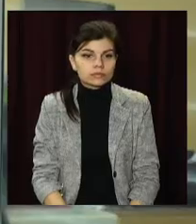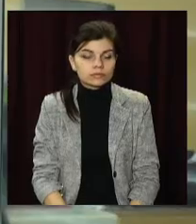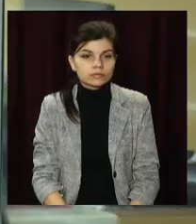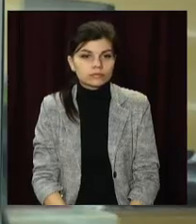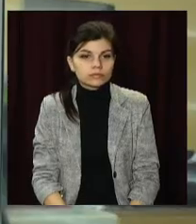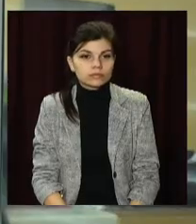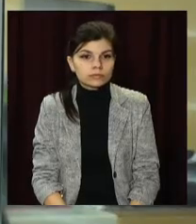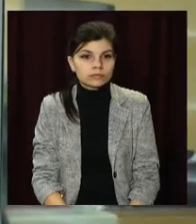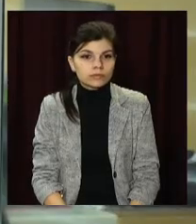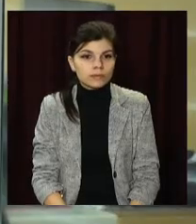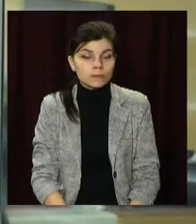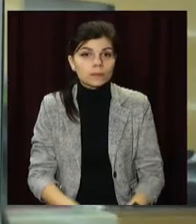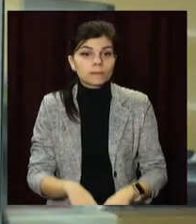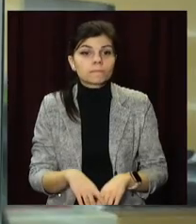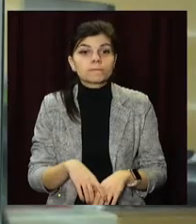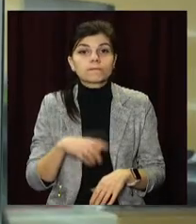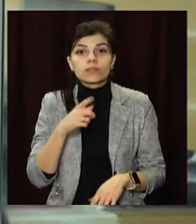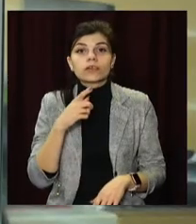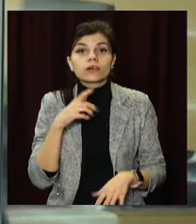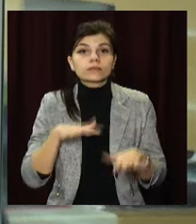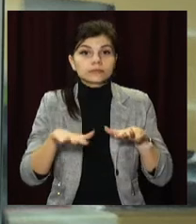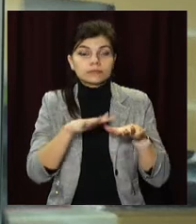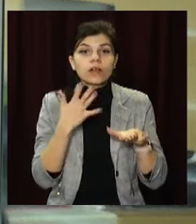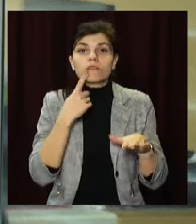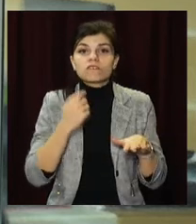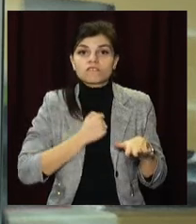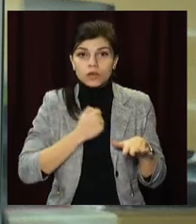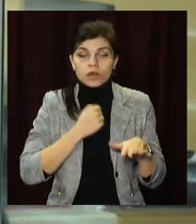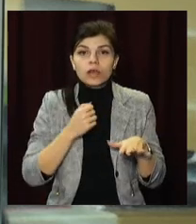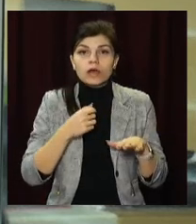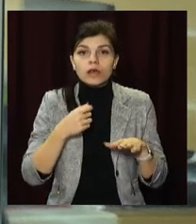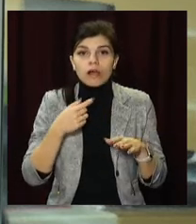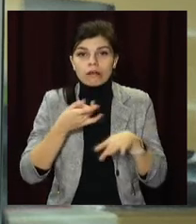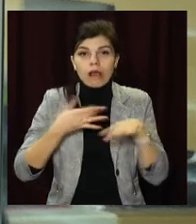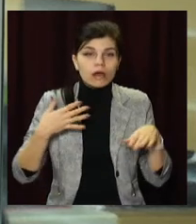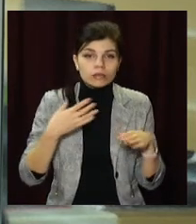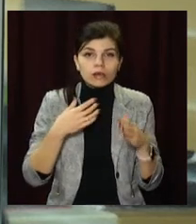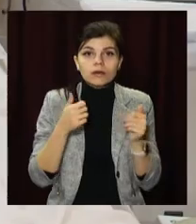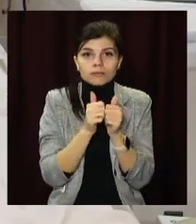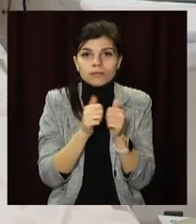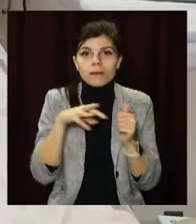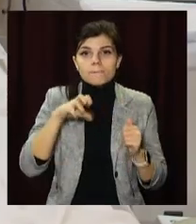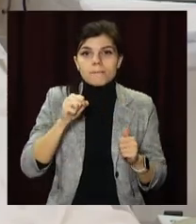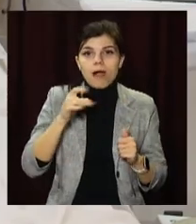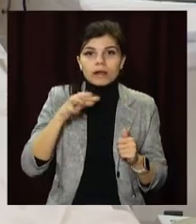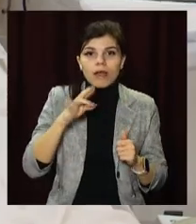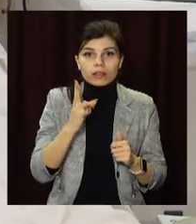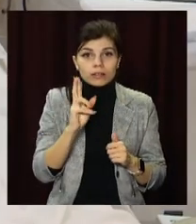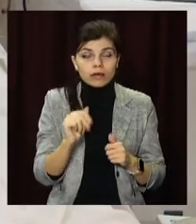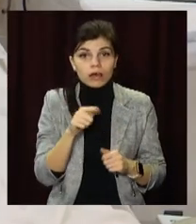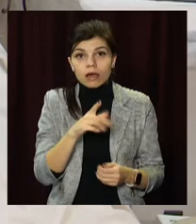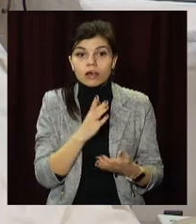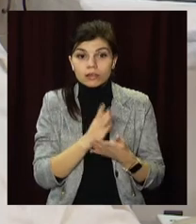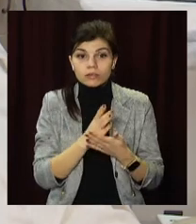У Мечці лікарюють військового, якого поранили під Мар'їнкою. Там у суботу підірвалися на міні троє бійців. Двоє від отриманих поранень